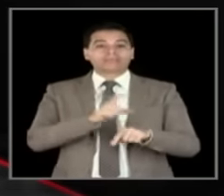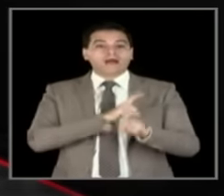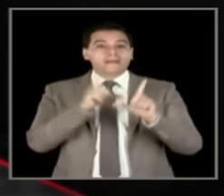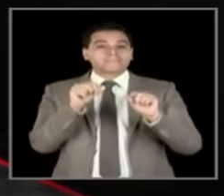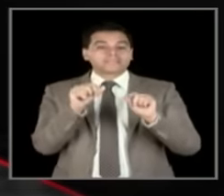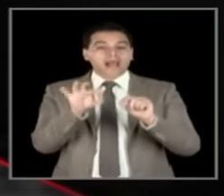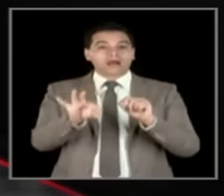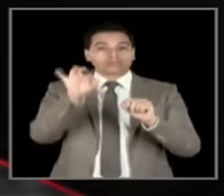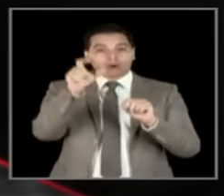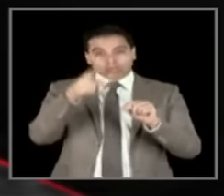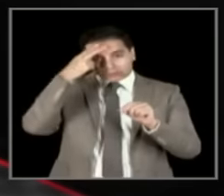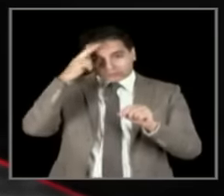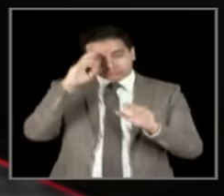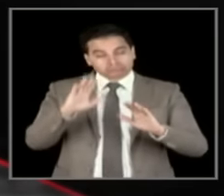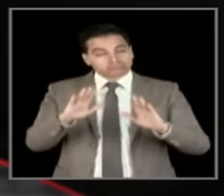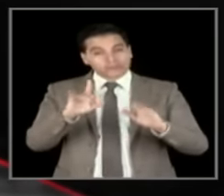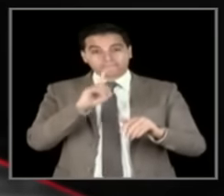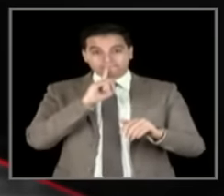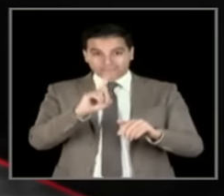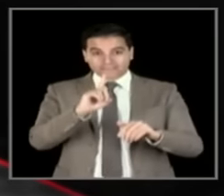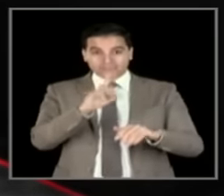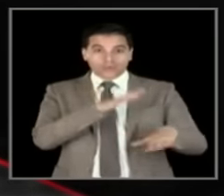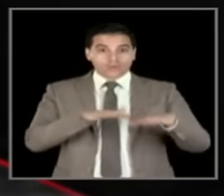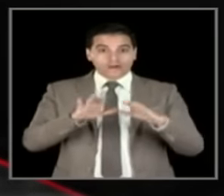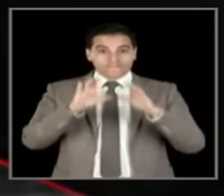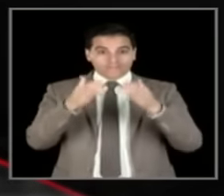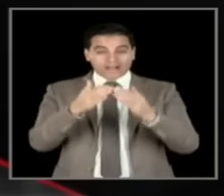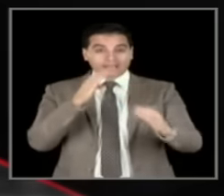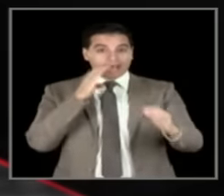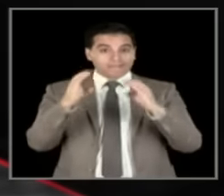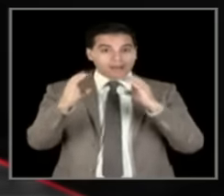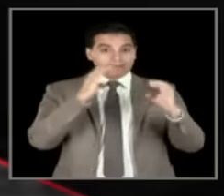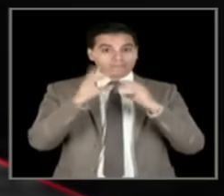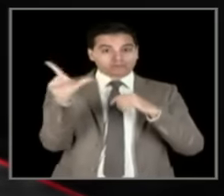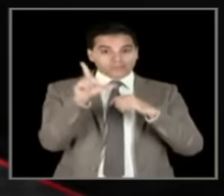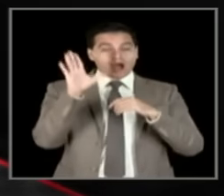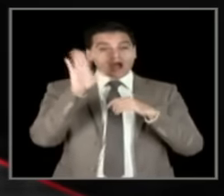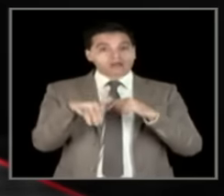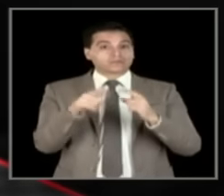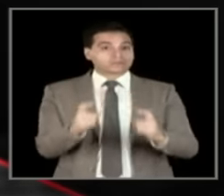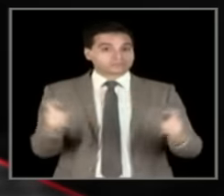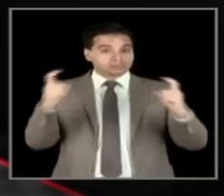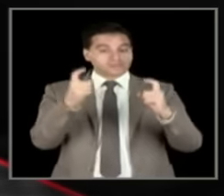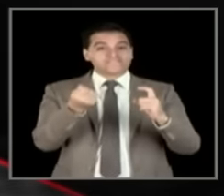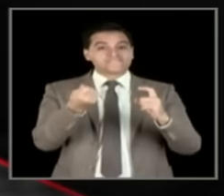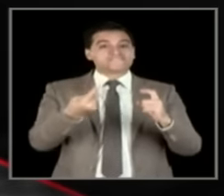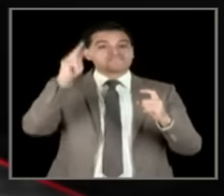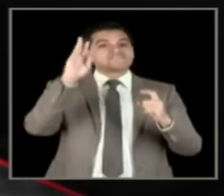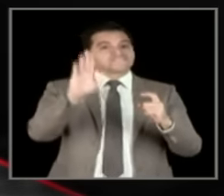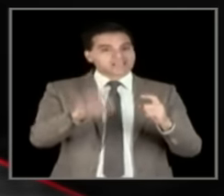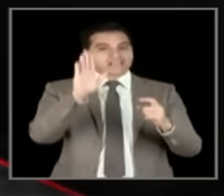المكسب الأكبر إن كل إجابة صحيحة من طلاب بطولة العباقرة جامعات حتساوي مبلغ نقدي. في